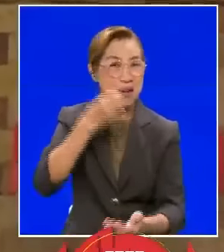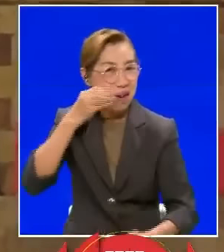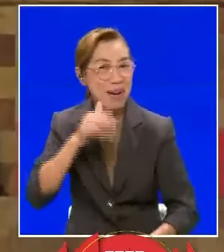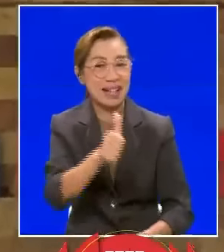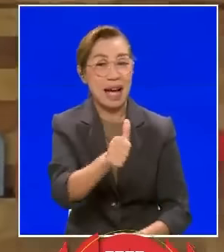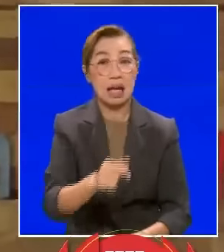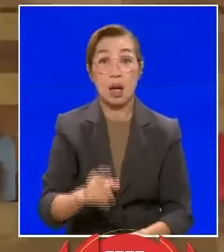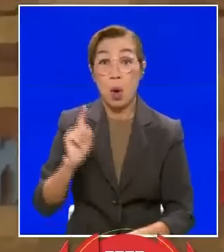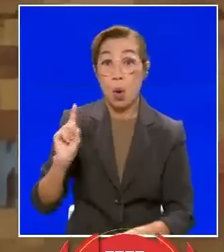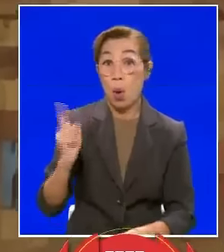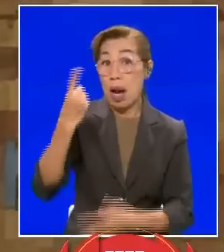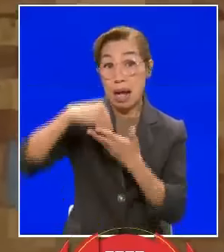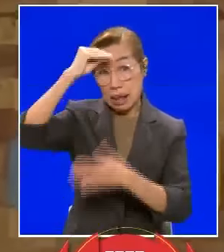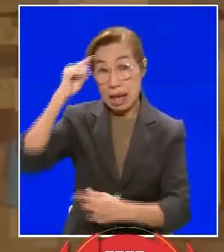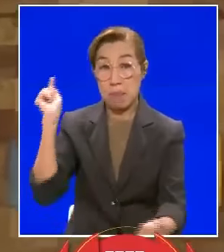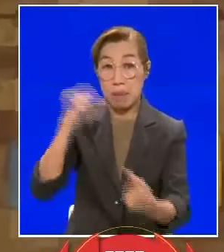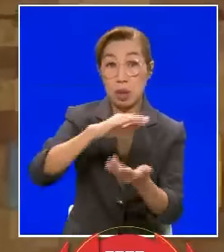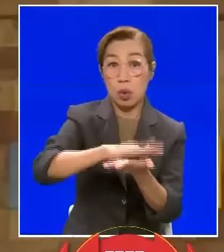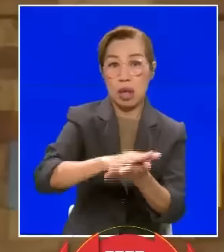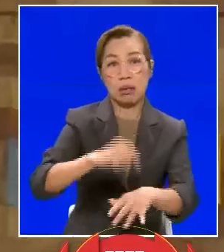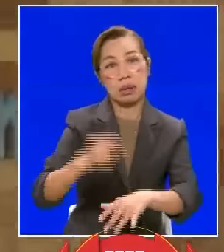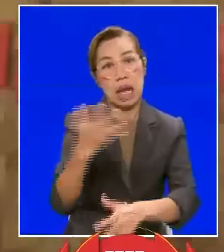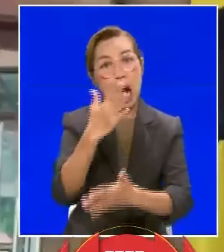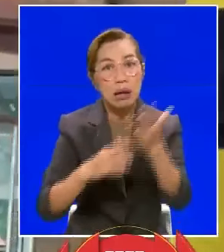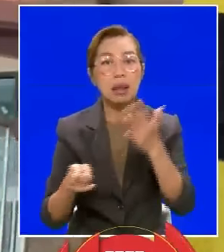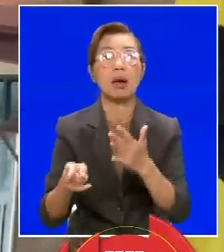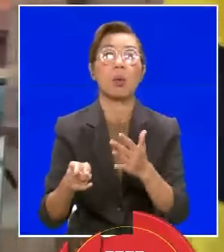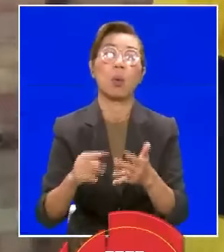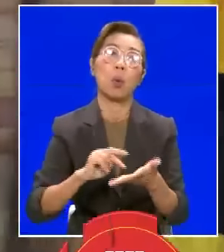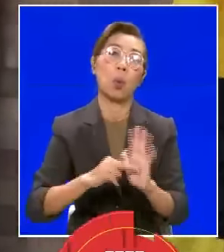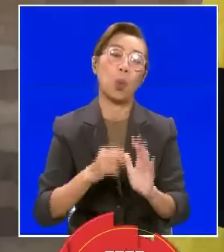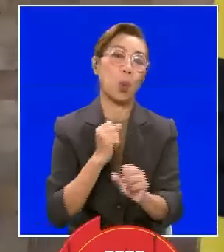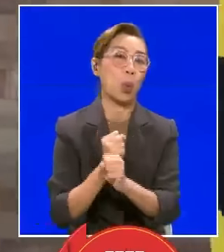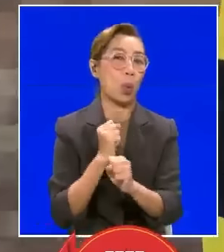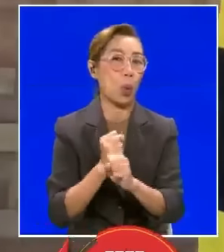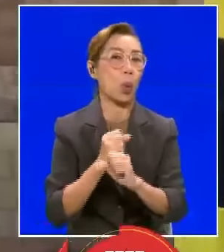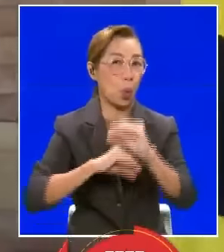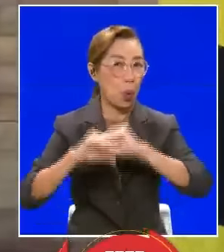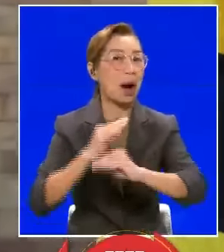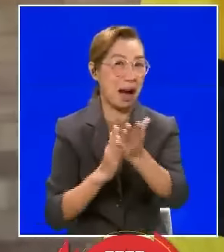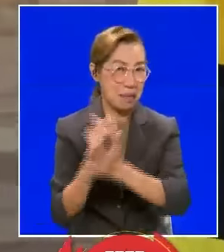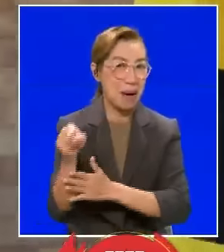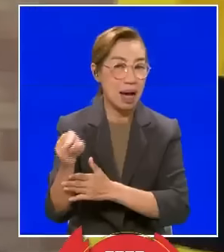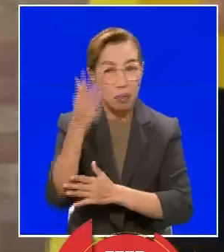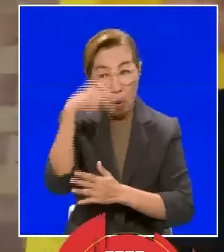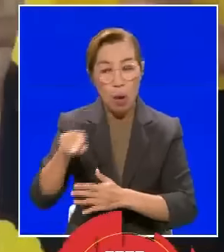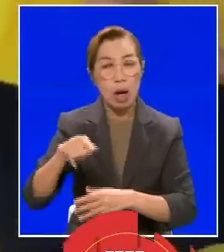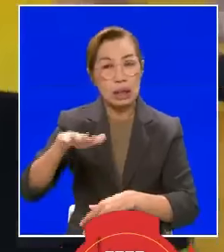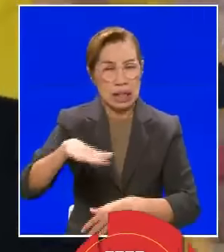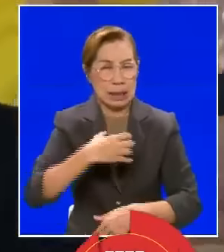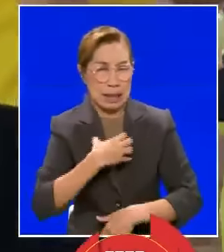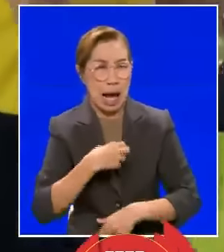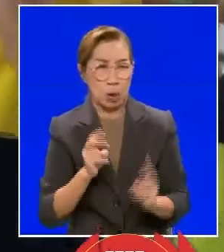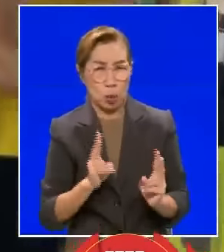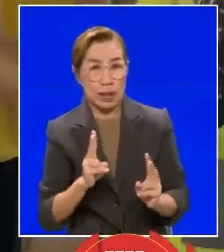นแรกตั้งแต่ 5:30ถือว่าประสบความสำเร็จเป็นอย่างสูงเลยนะเนี่ย5:30ก็บอกว่าอยากได้ลาบูบูก็ต้องลงทุนลุ้นรางวัลกันห